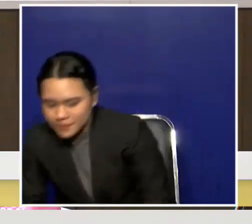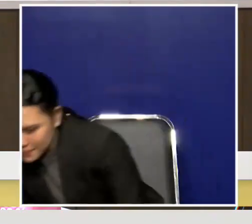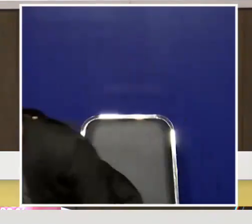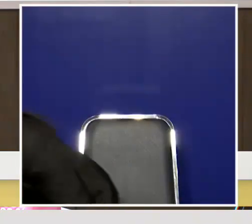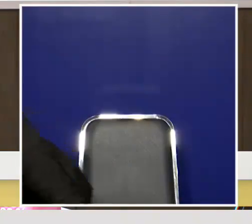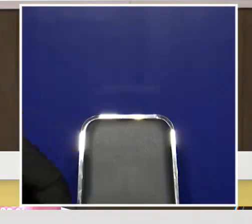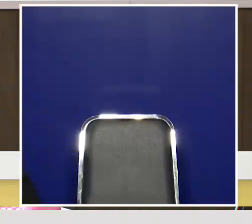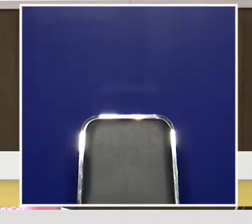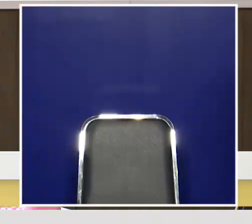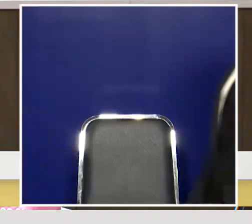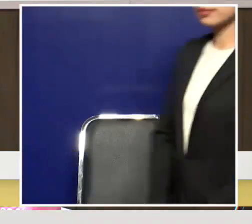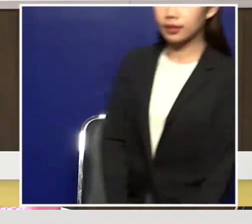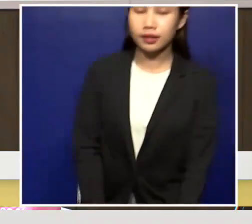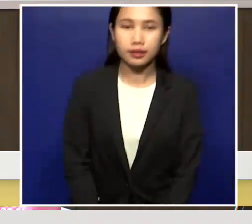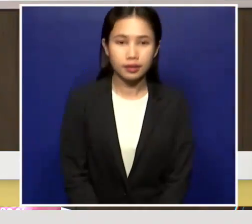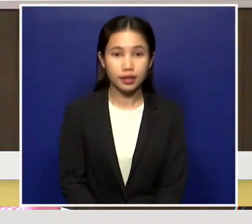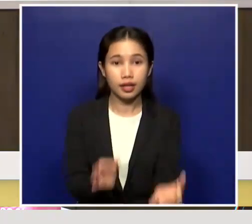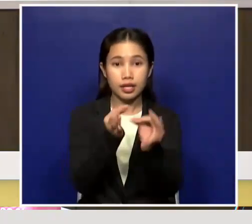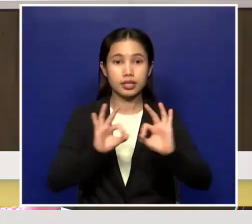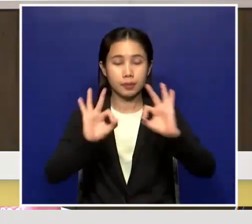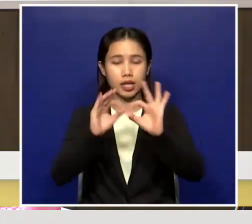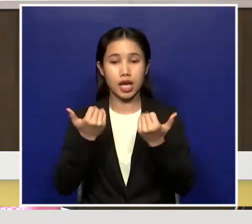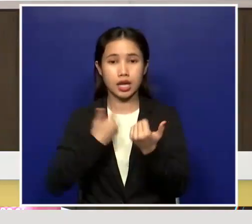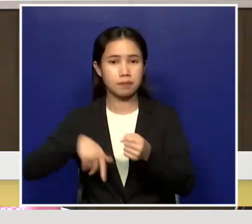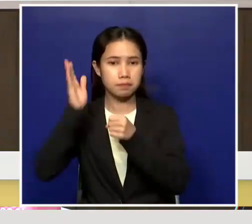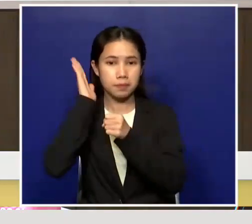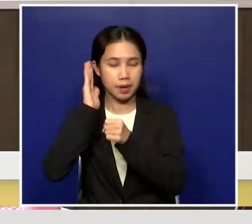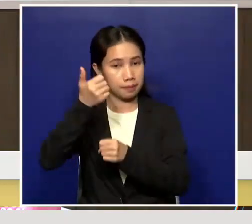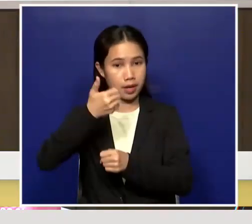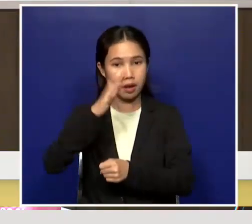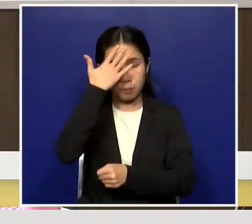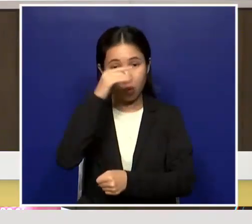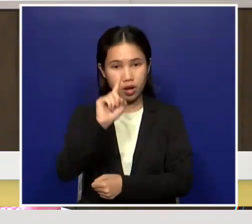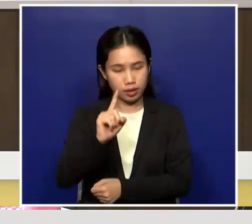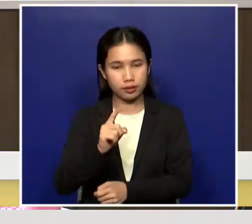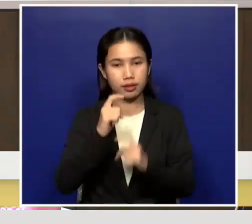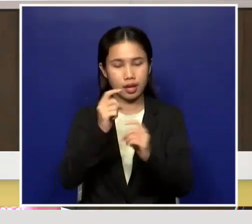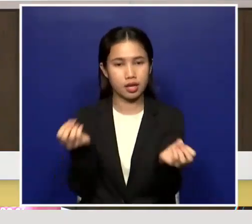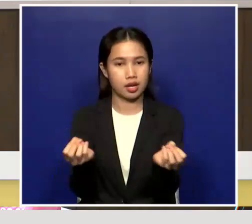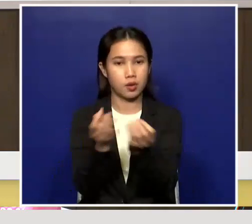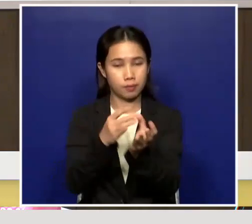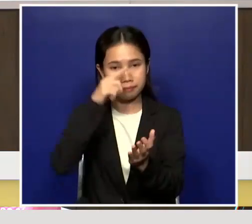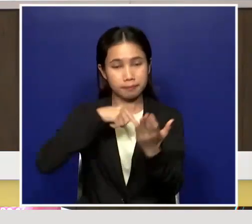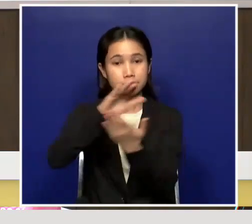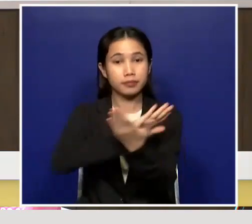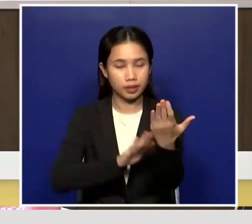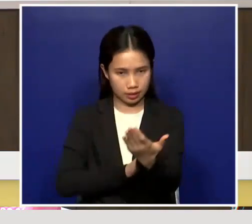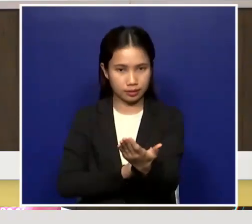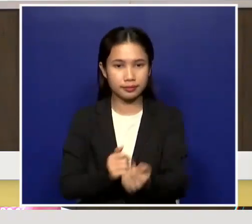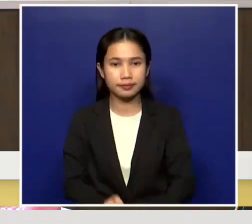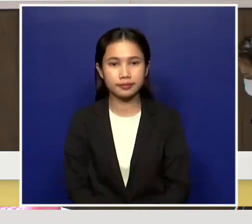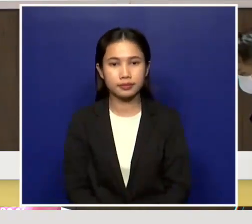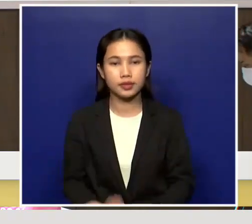ญเรื่องหนึ่งเรื่องนี้ไม่อภิปรายไม่ได้เป็นความตายของบ้านเมืองก็ผมได้กราบ